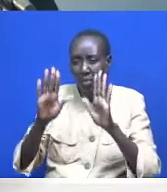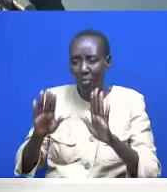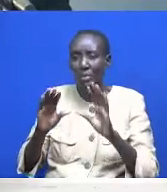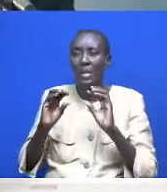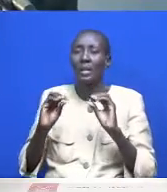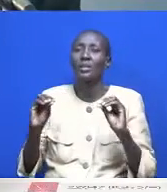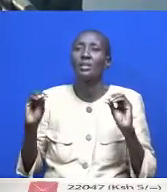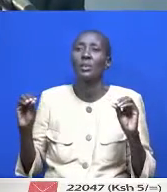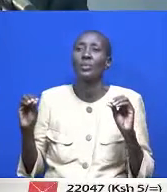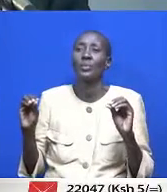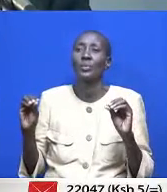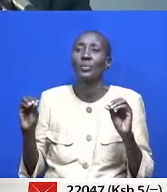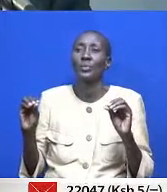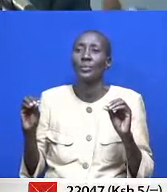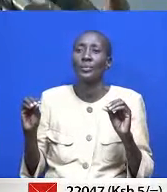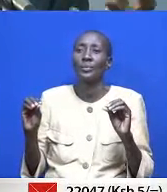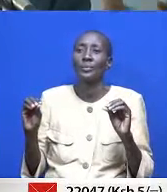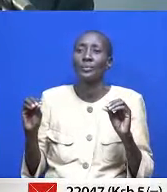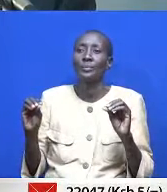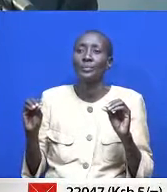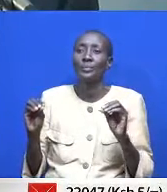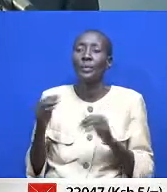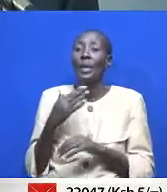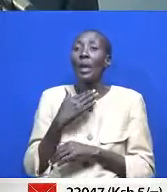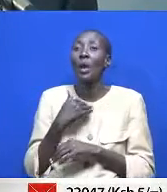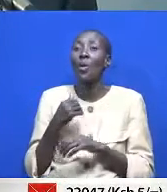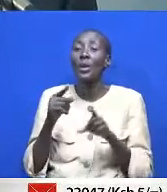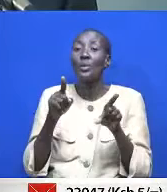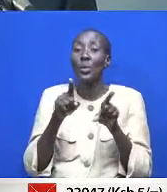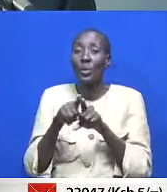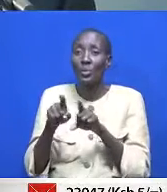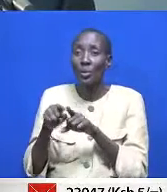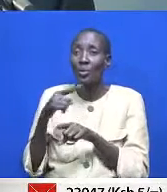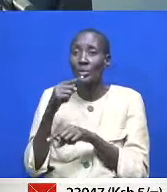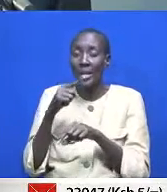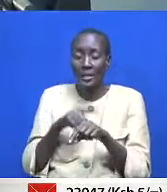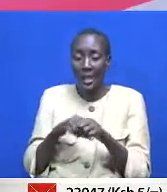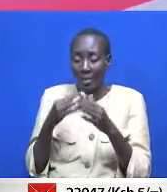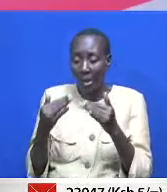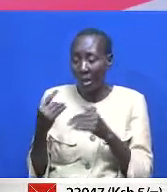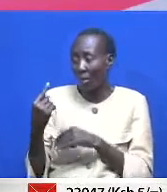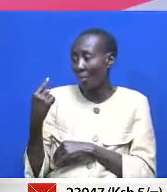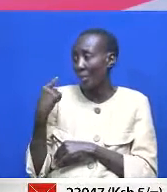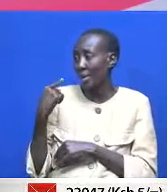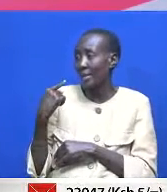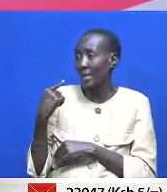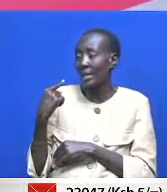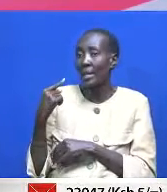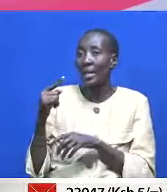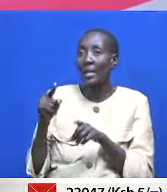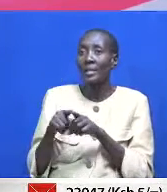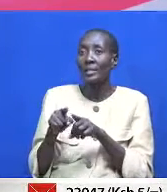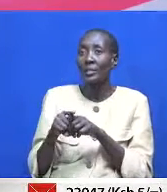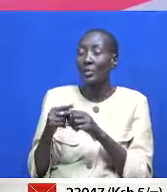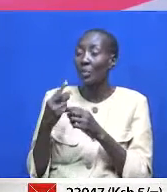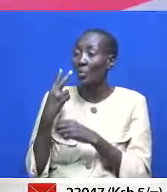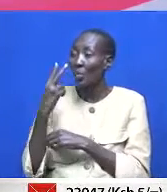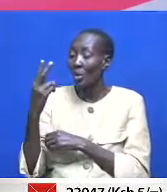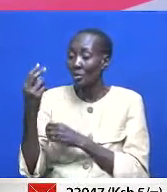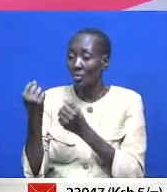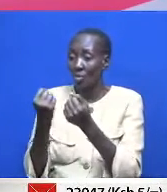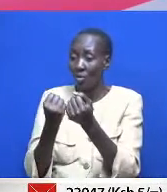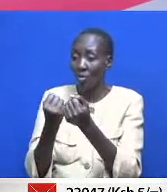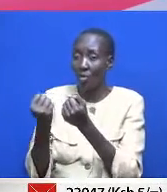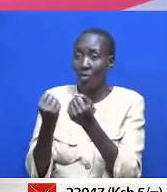ya pengine disaster preparedness. Na ningependa kusema kwamba wakati imefika. Hivi majuzi tuliona hiyo gari ambayo ikiwa katika hapa